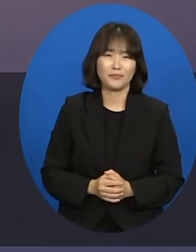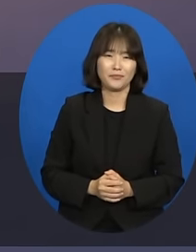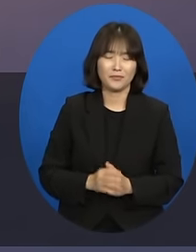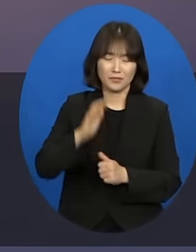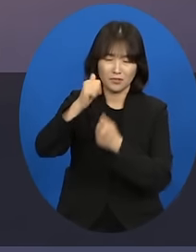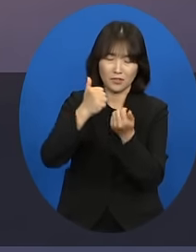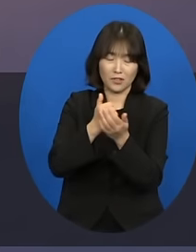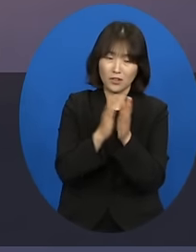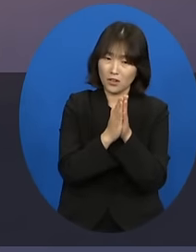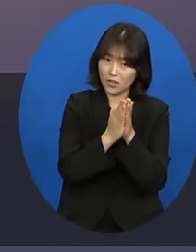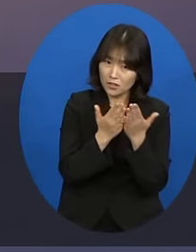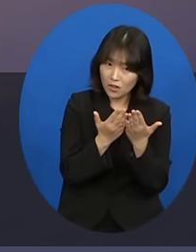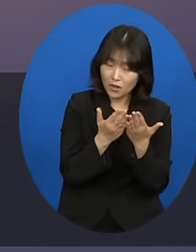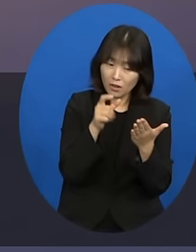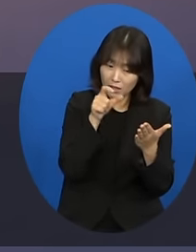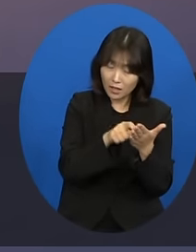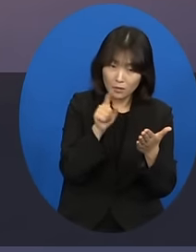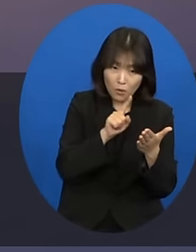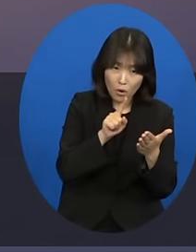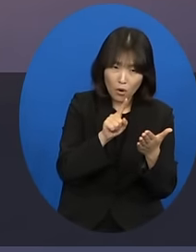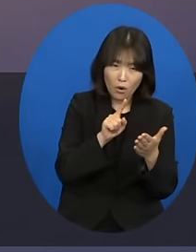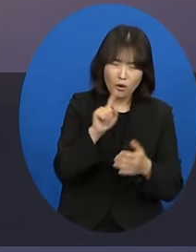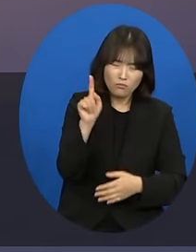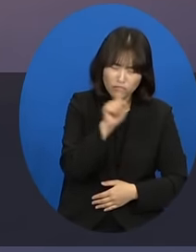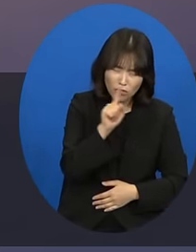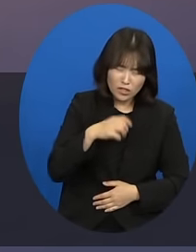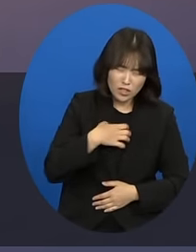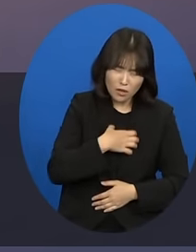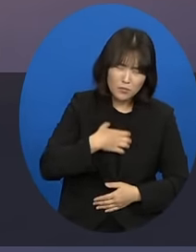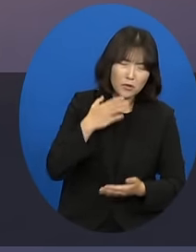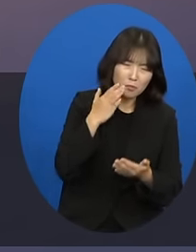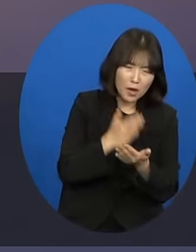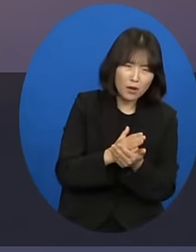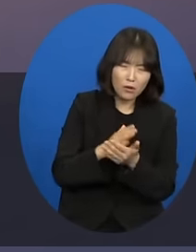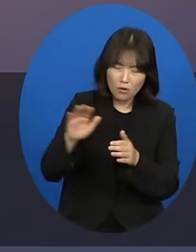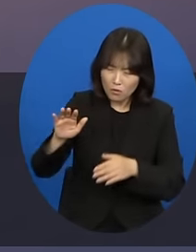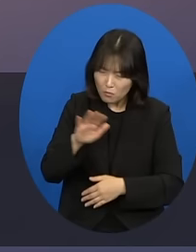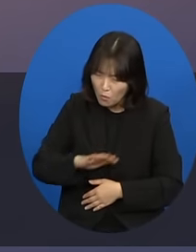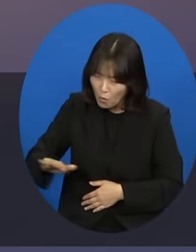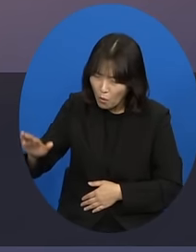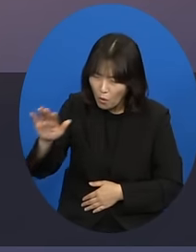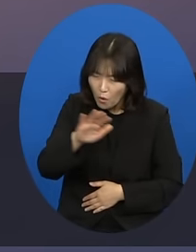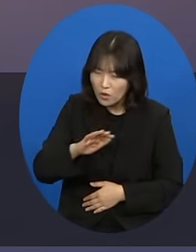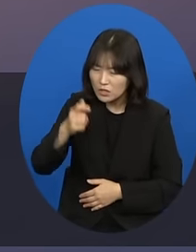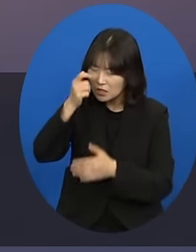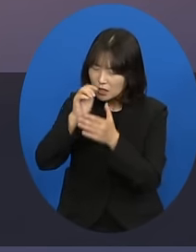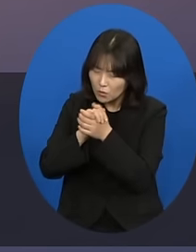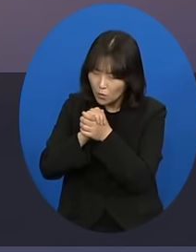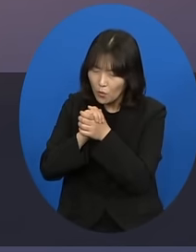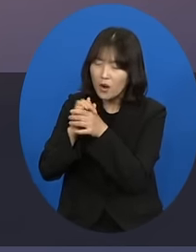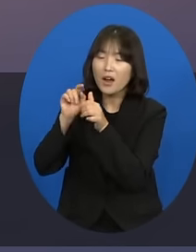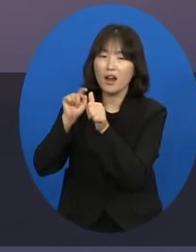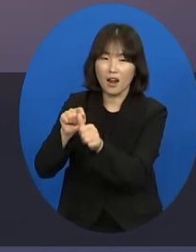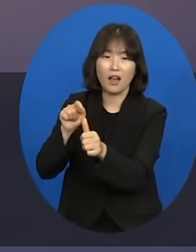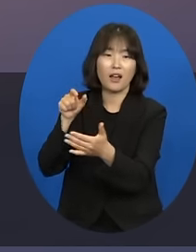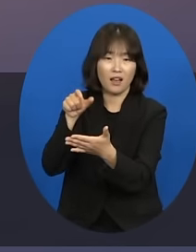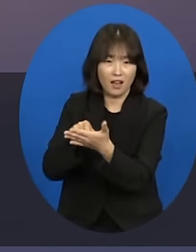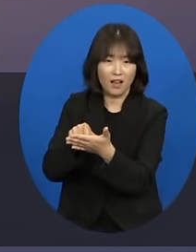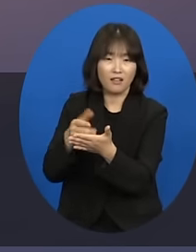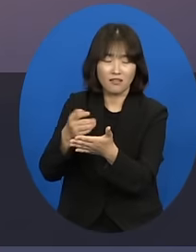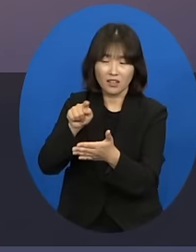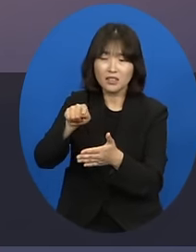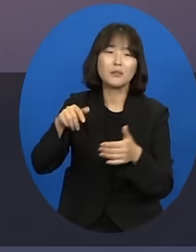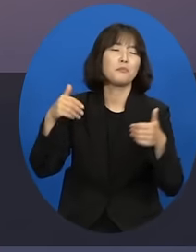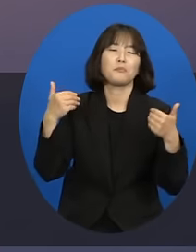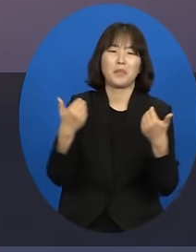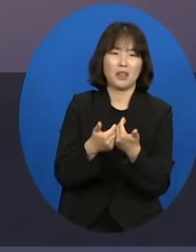성경은 아무것도 염려하지 말고 모든 일을 기도와 간구로 감사함으로 하나님께 아뢰라고 말하고 있는데 모든 것을